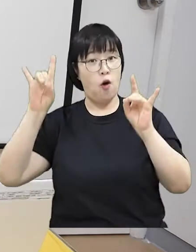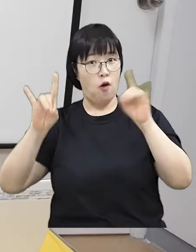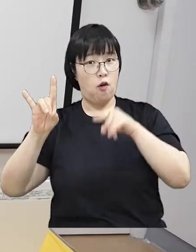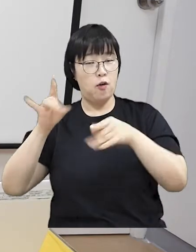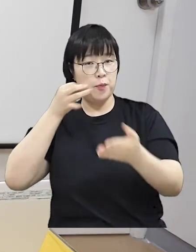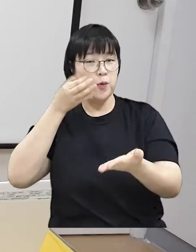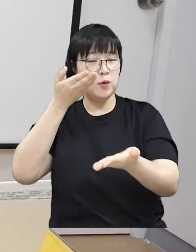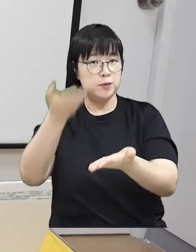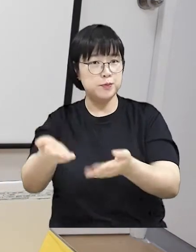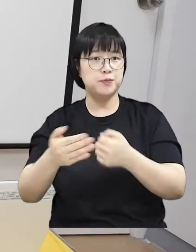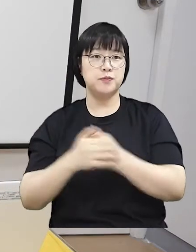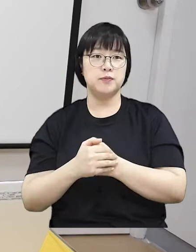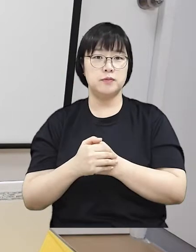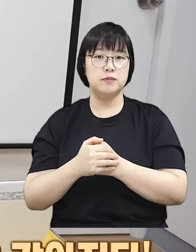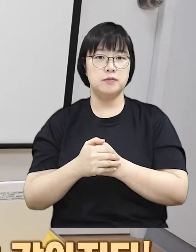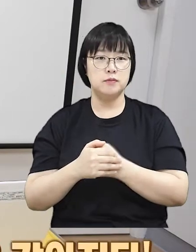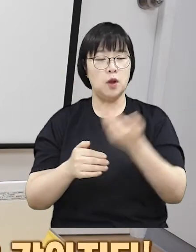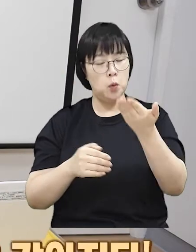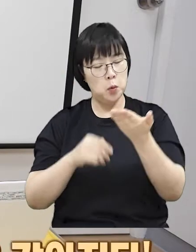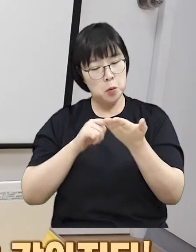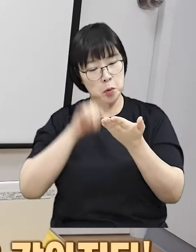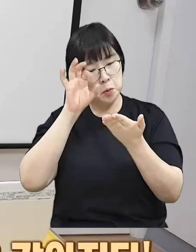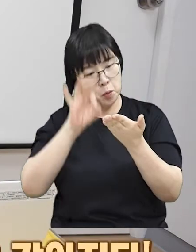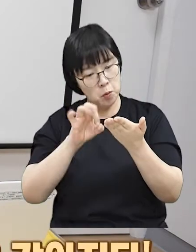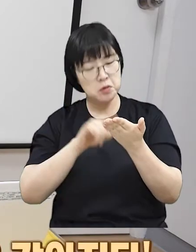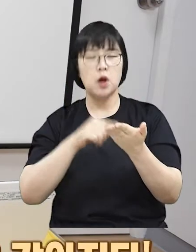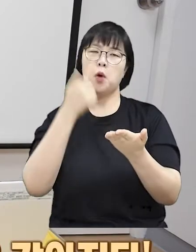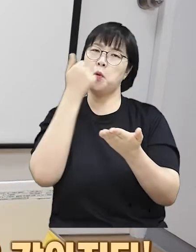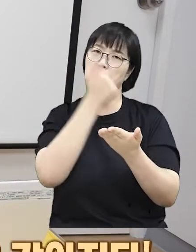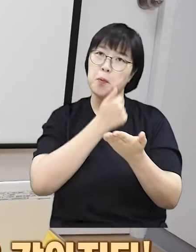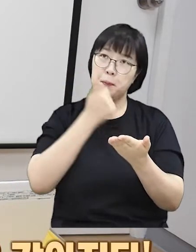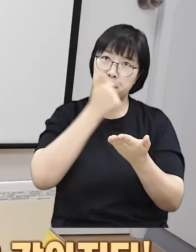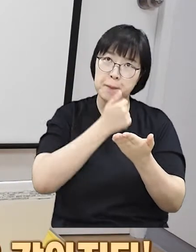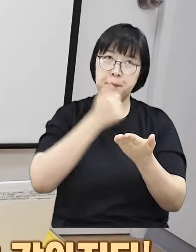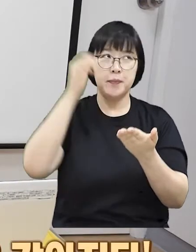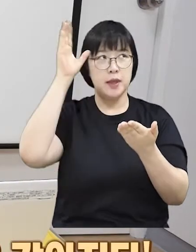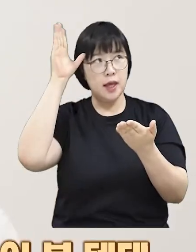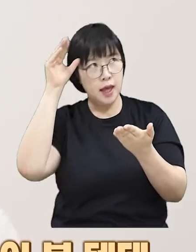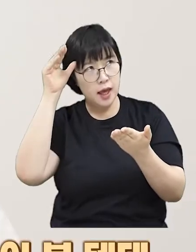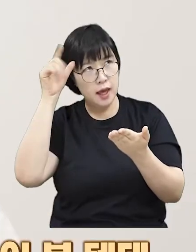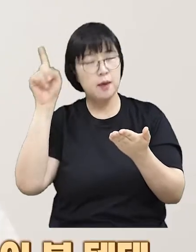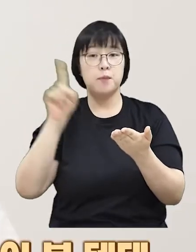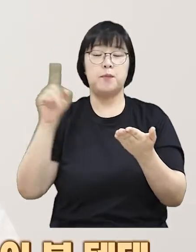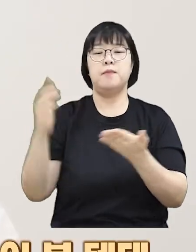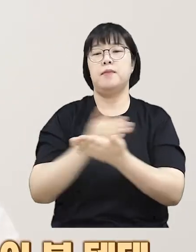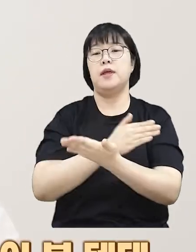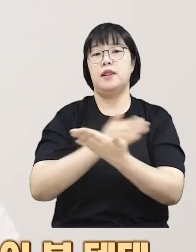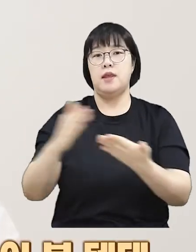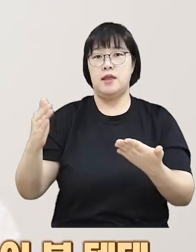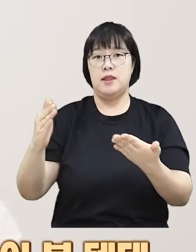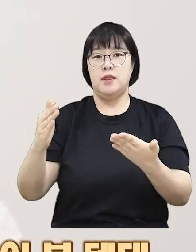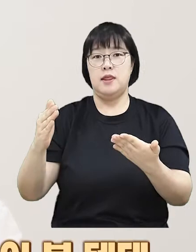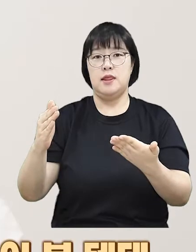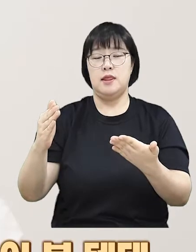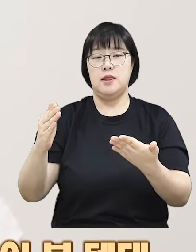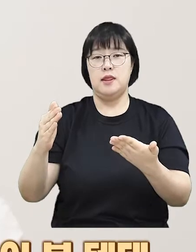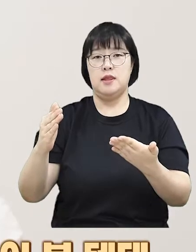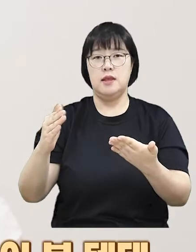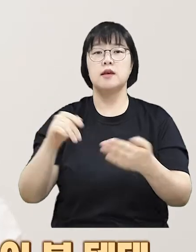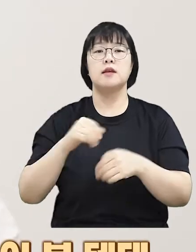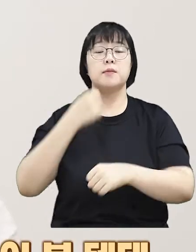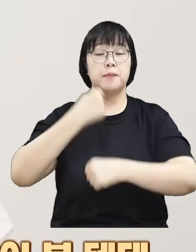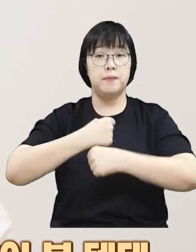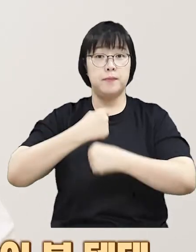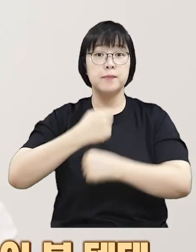거고 그 인형을 컴퓨터가 이 인형은 곰돌이 인형이다. 이 인형은 강아지다. 이렇게 판단해내는